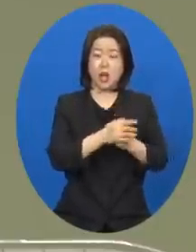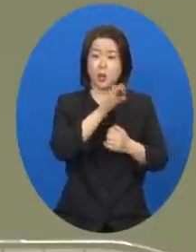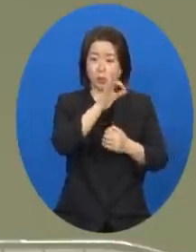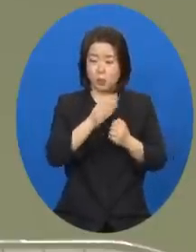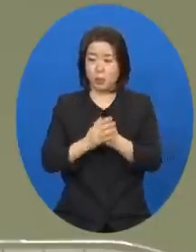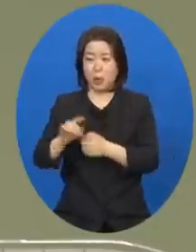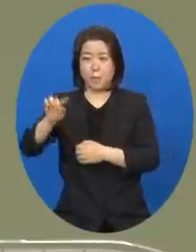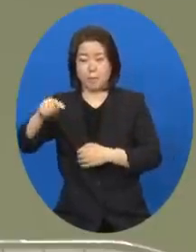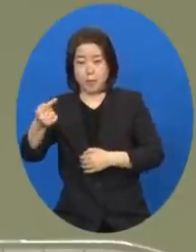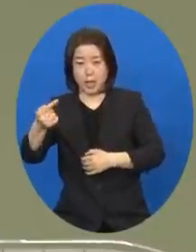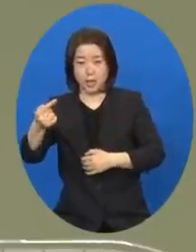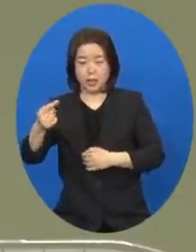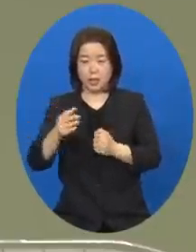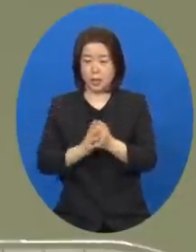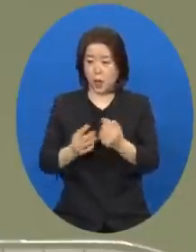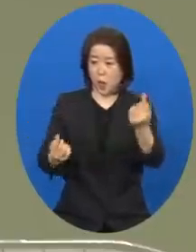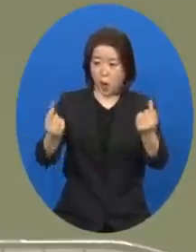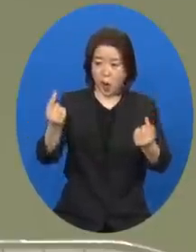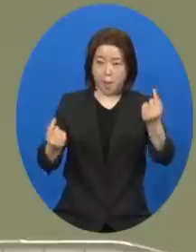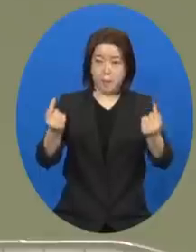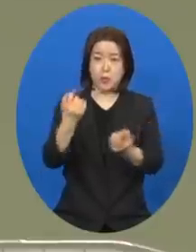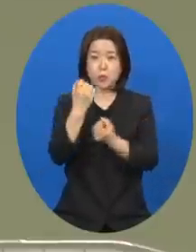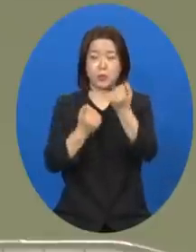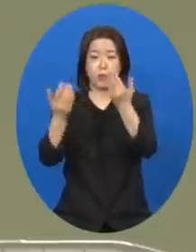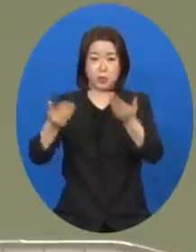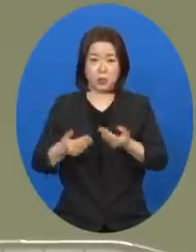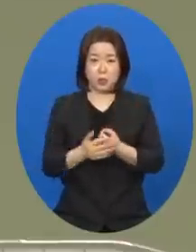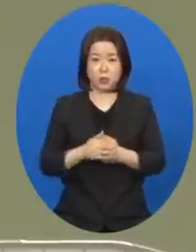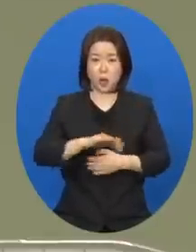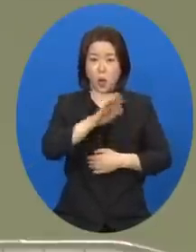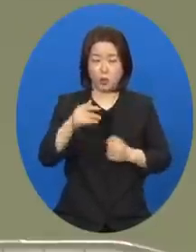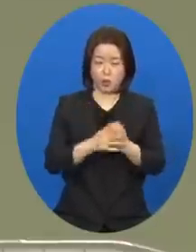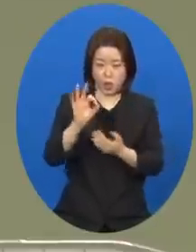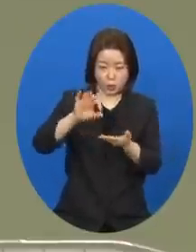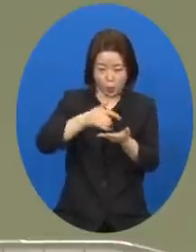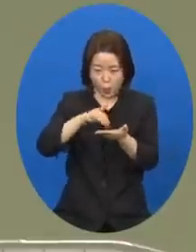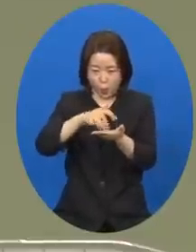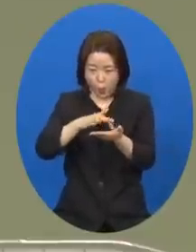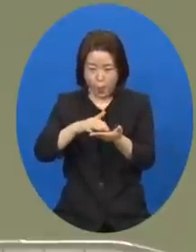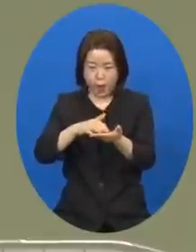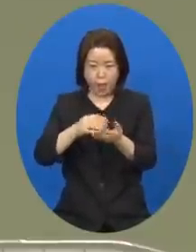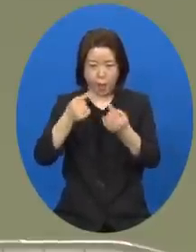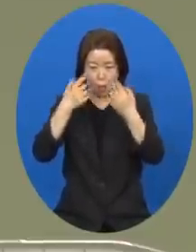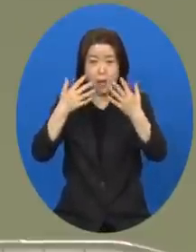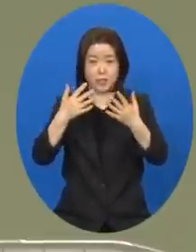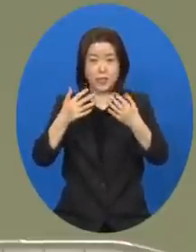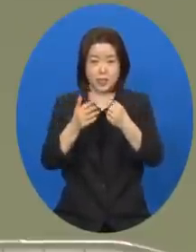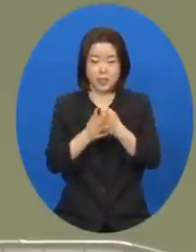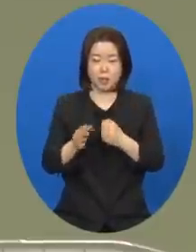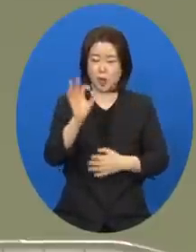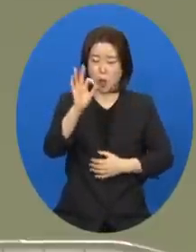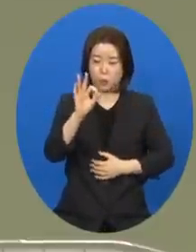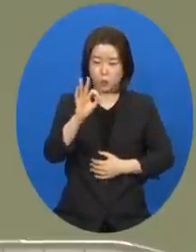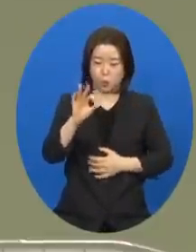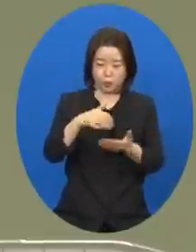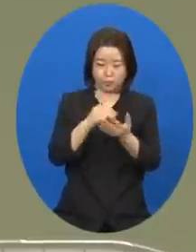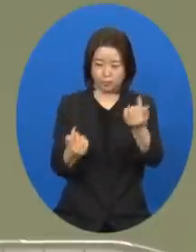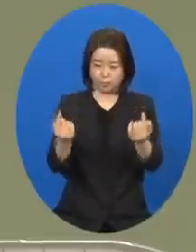자 비유로 설명하셨어요. 하도 우리가 돈 계산에 밝으니까 아주 돈으로 계산을